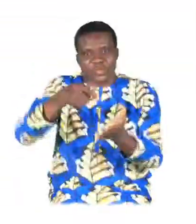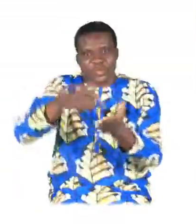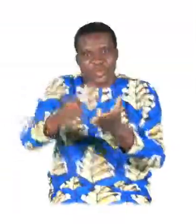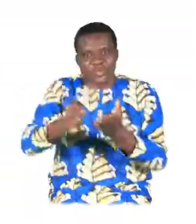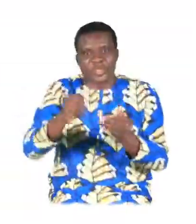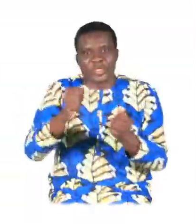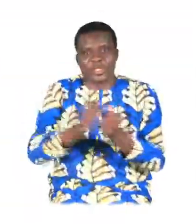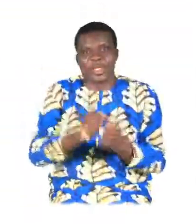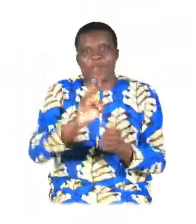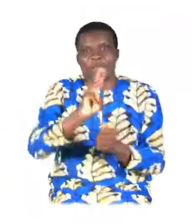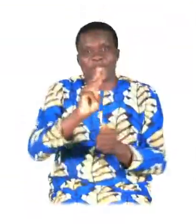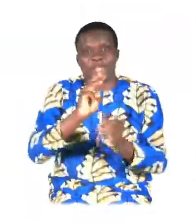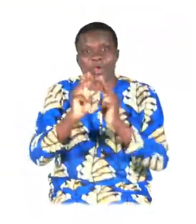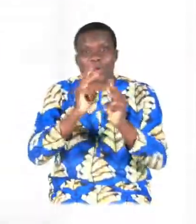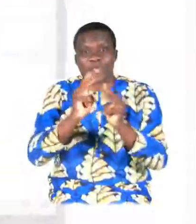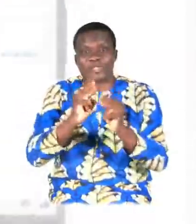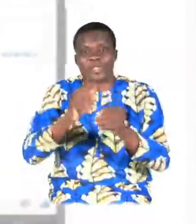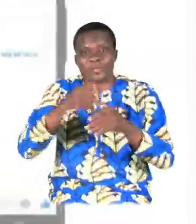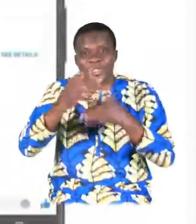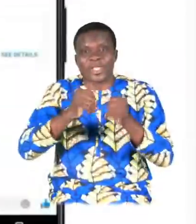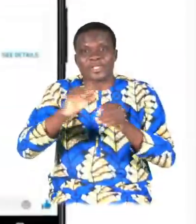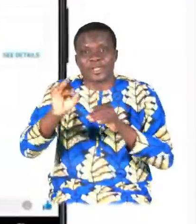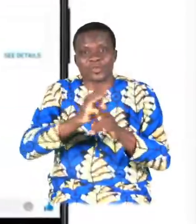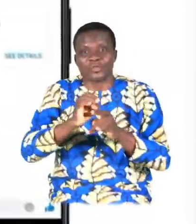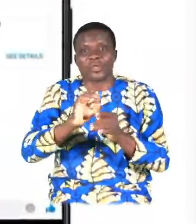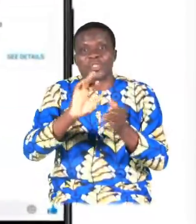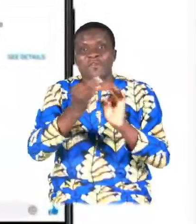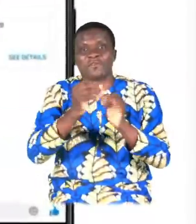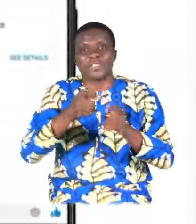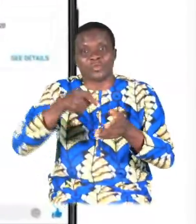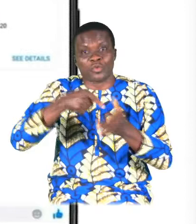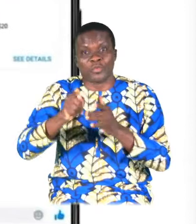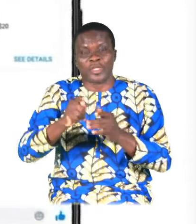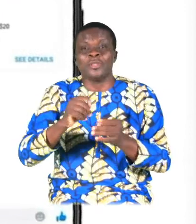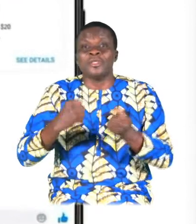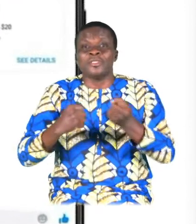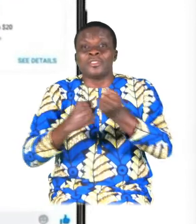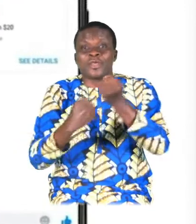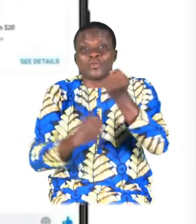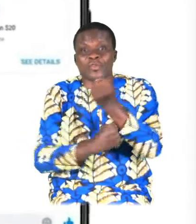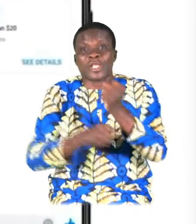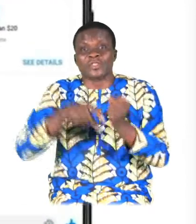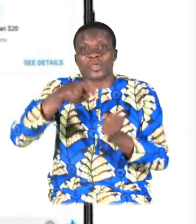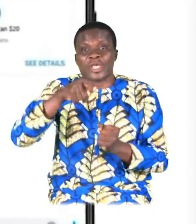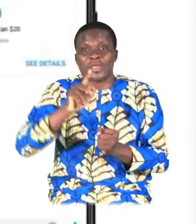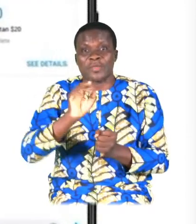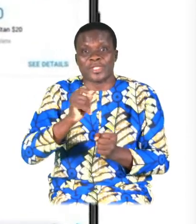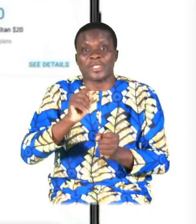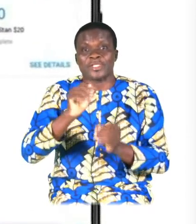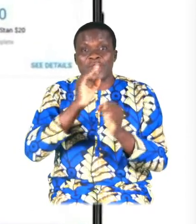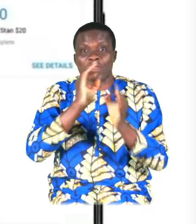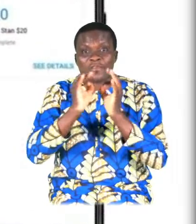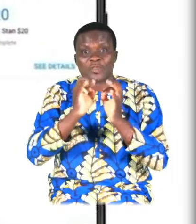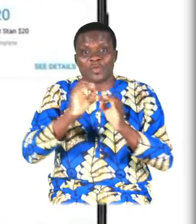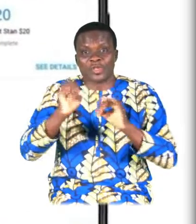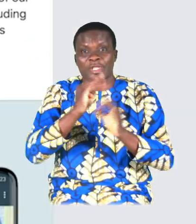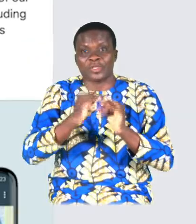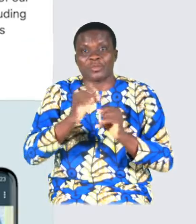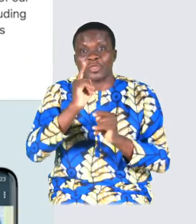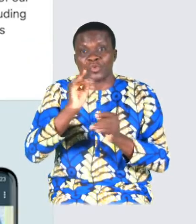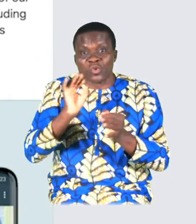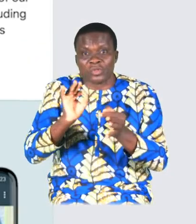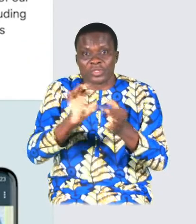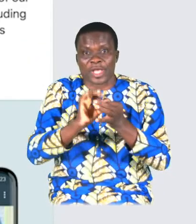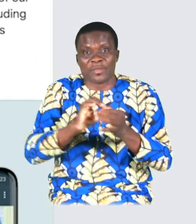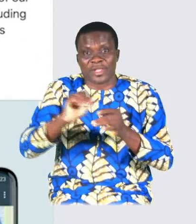avec WhatsApp grâce à la fonctionnalité Facebook Pay. C'est le fondateur et PDG de Facebook, l'entreprise à laquelle